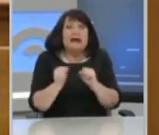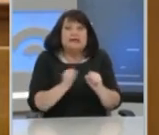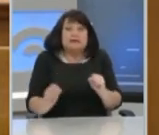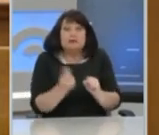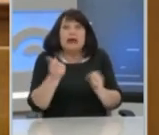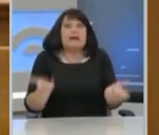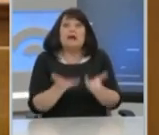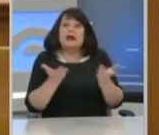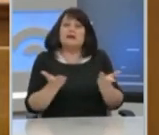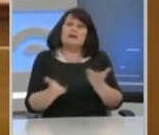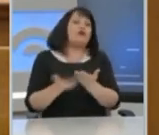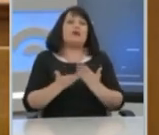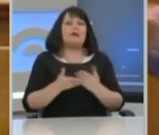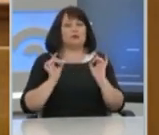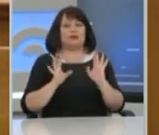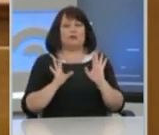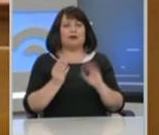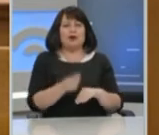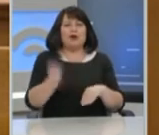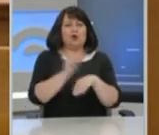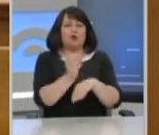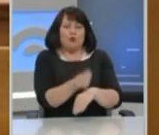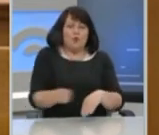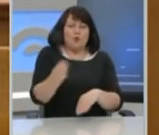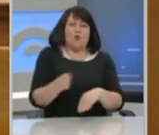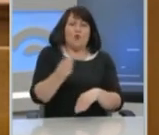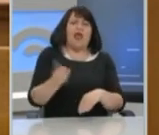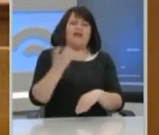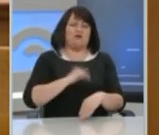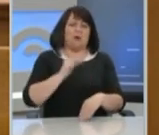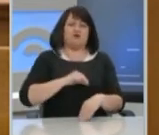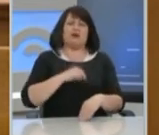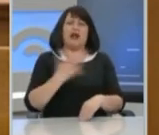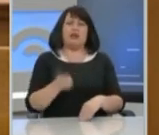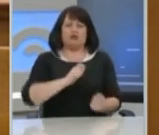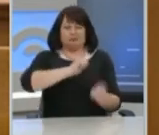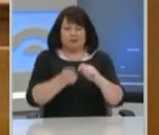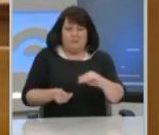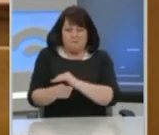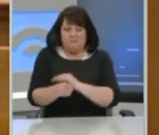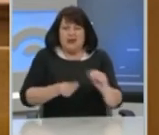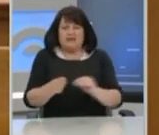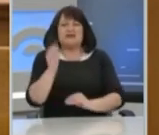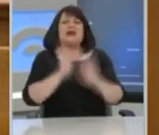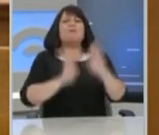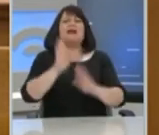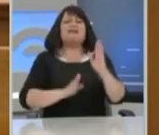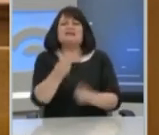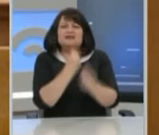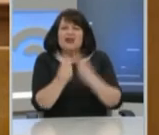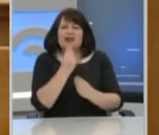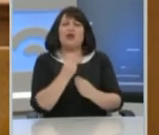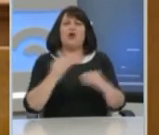Γιατί κάποιοι το υπερπλεώνασμα εκείνων των κερδών το κάνανε μίζες στο χρηματιστήριο, στα